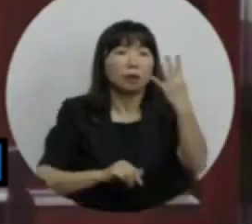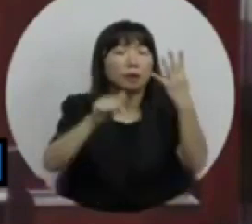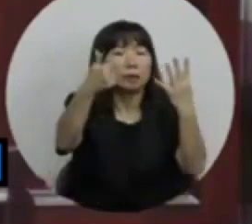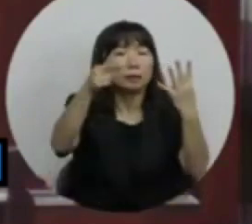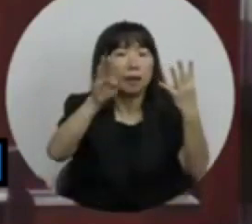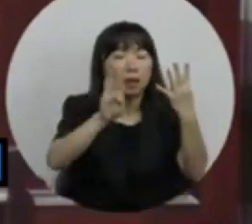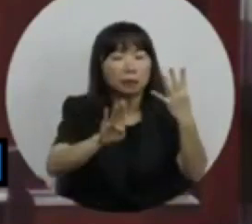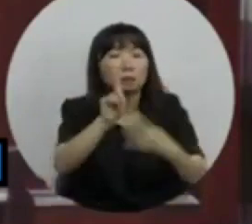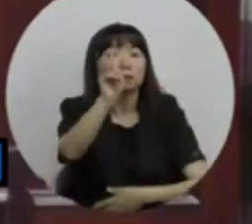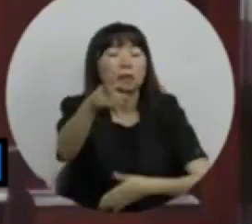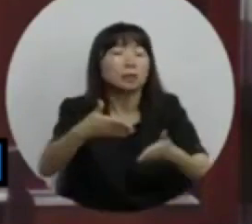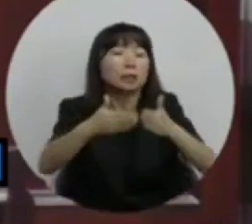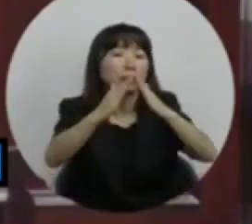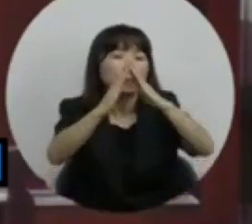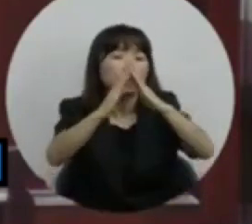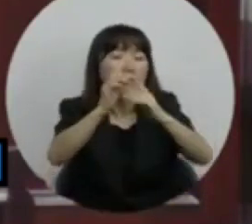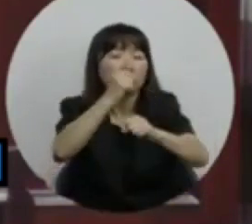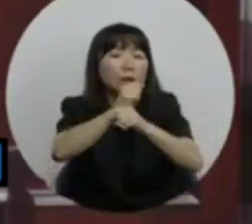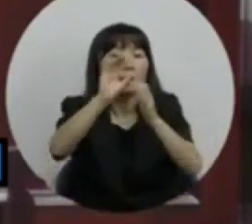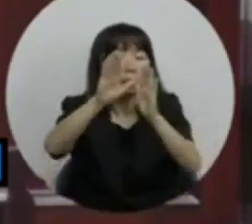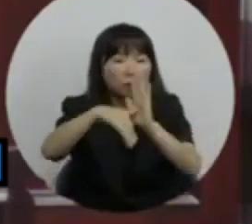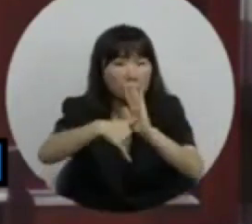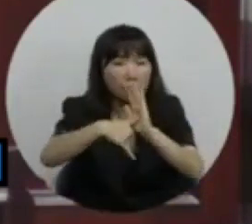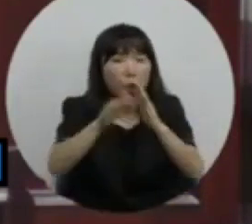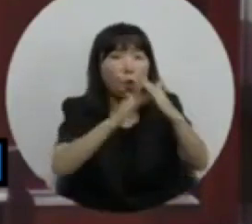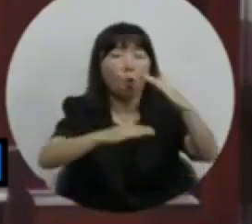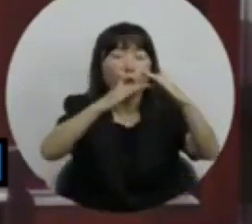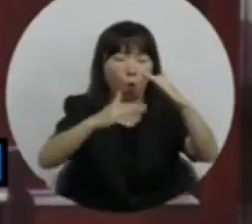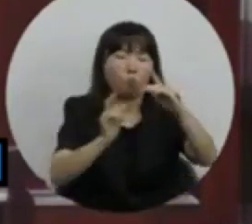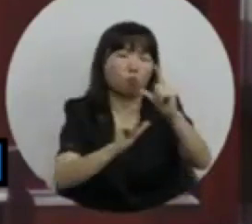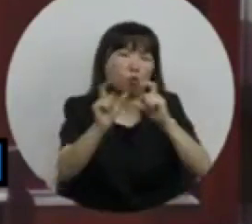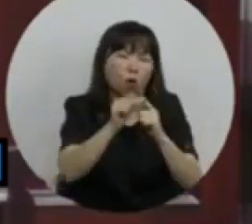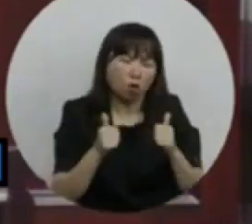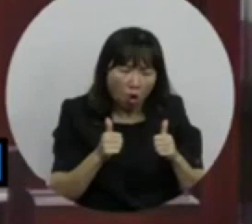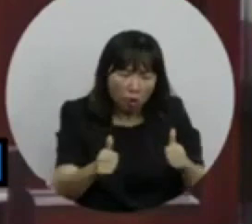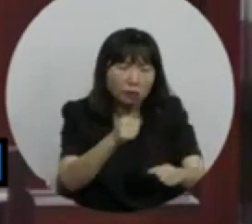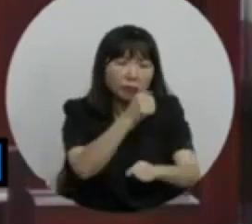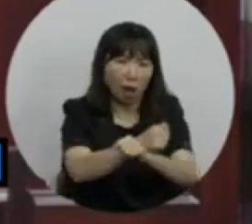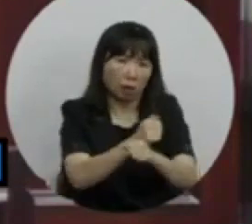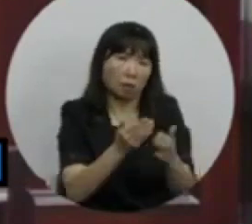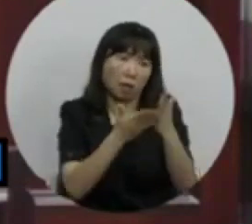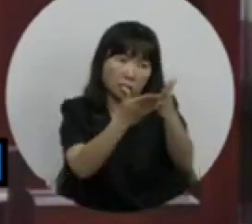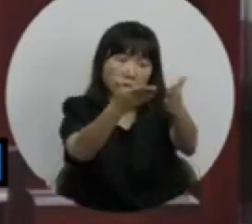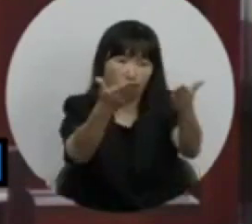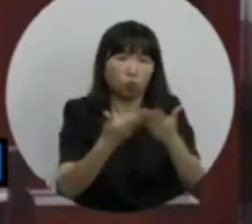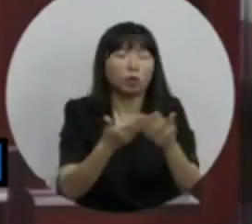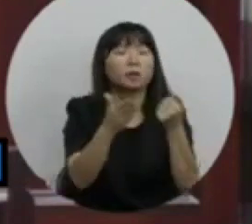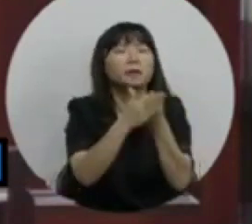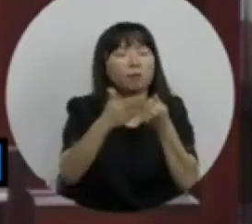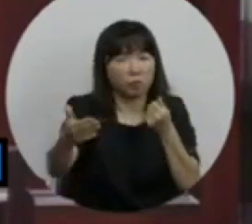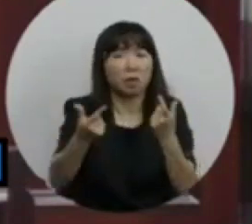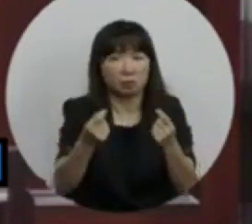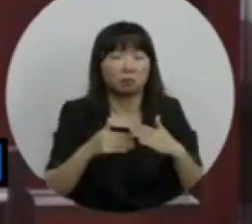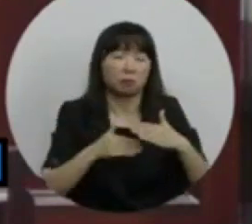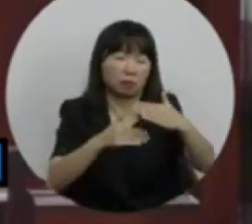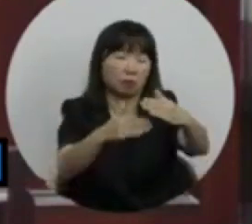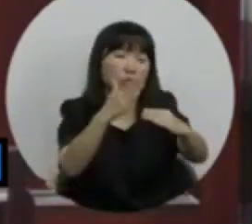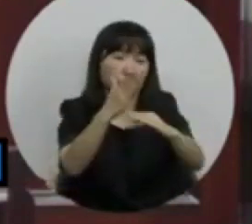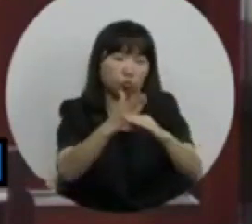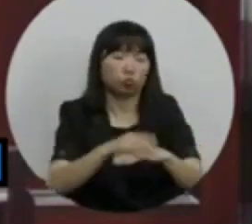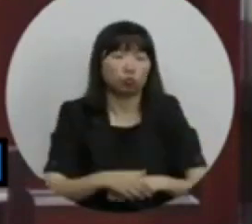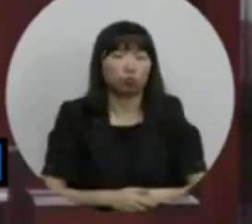신설도 공무원들이 이렇게 하면 더 좋겠다, 더 열심히 하겠다 해서 하는 겁니다. 의원님들이 우리 특히